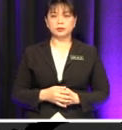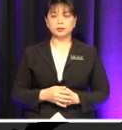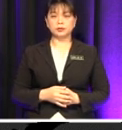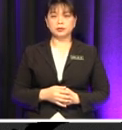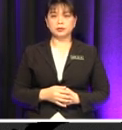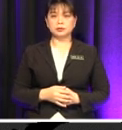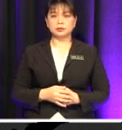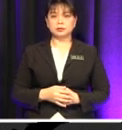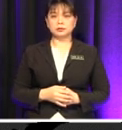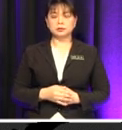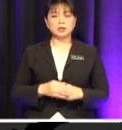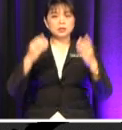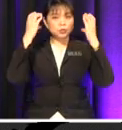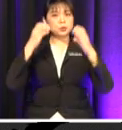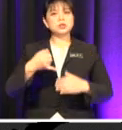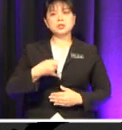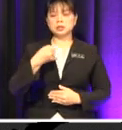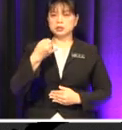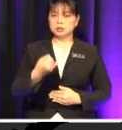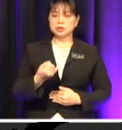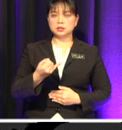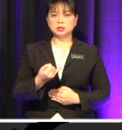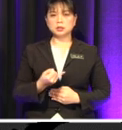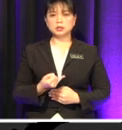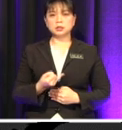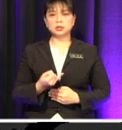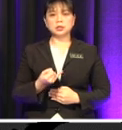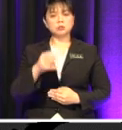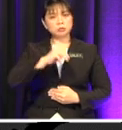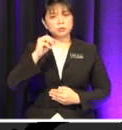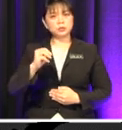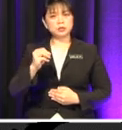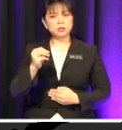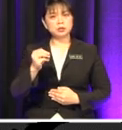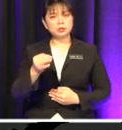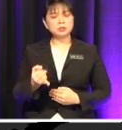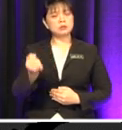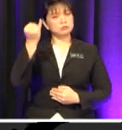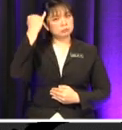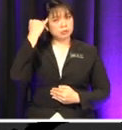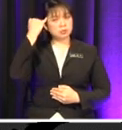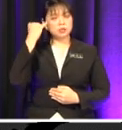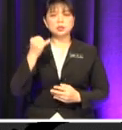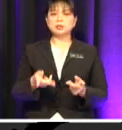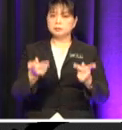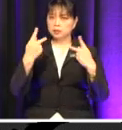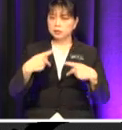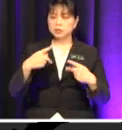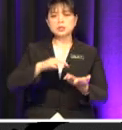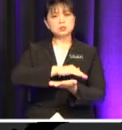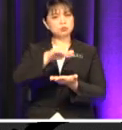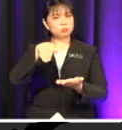sebelum itu saya ingin calon-calon imbas kembali topik-topik utama daripada semua